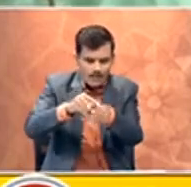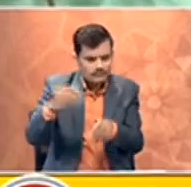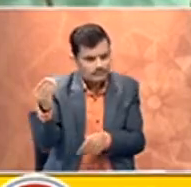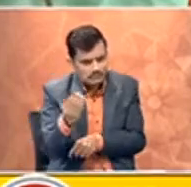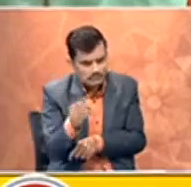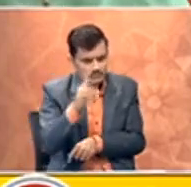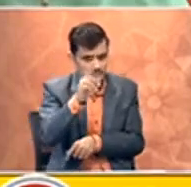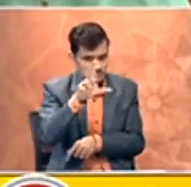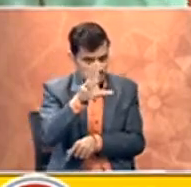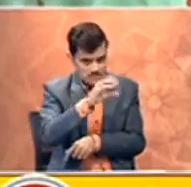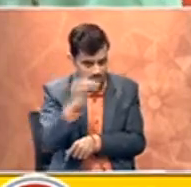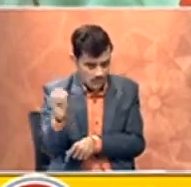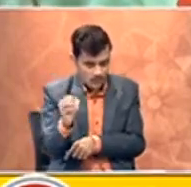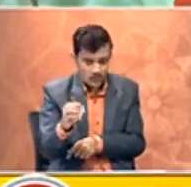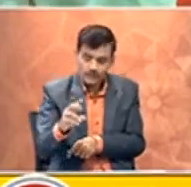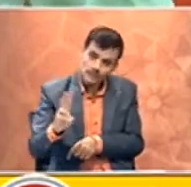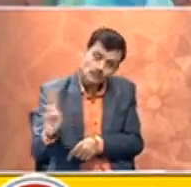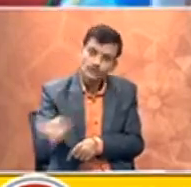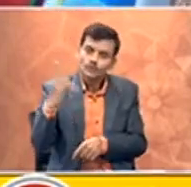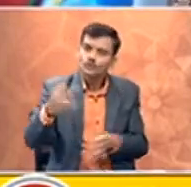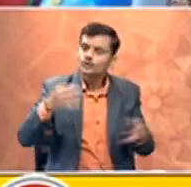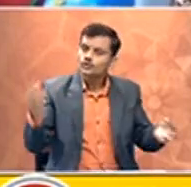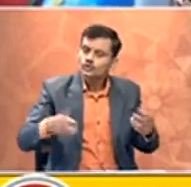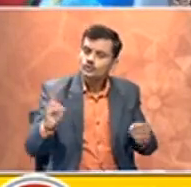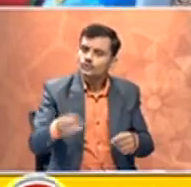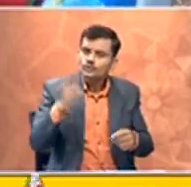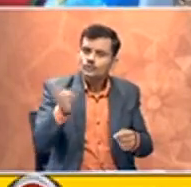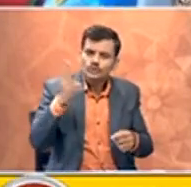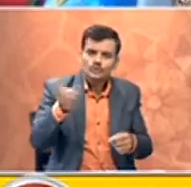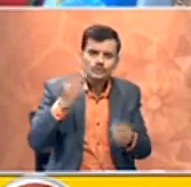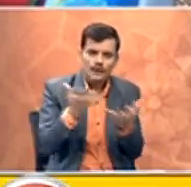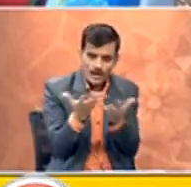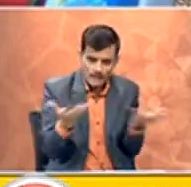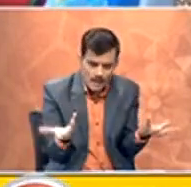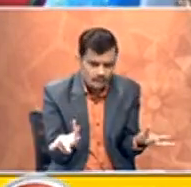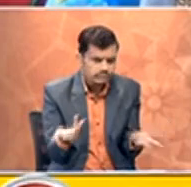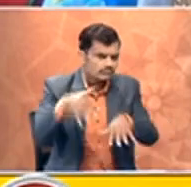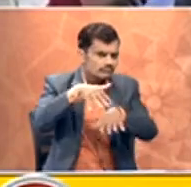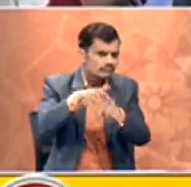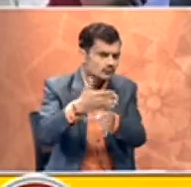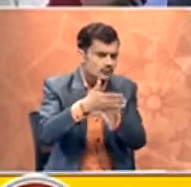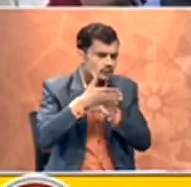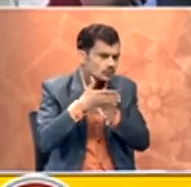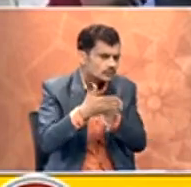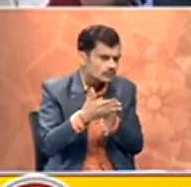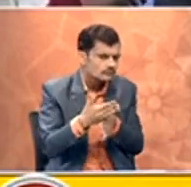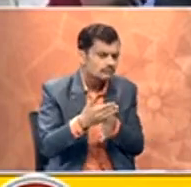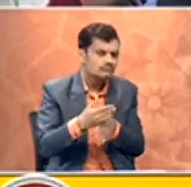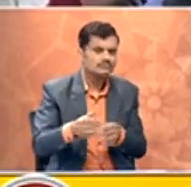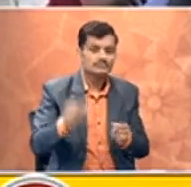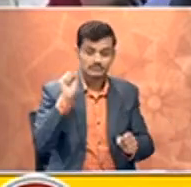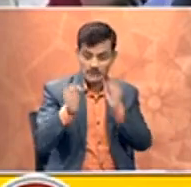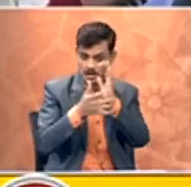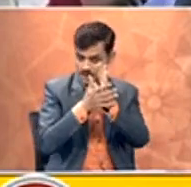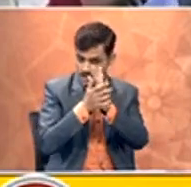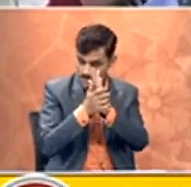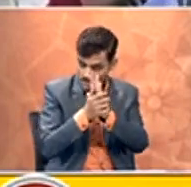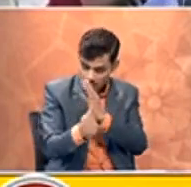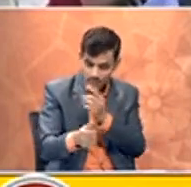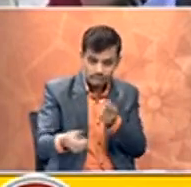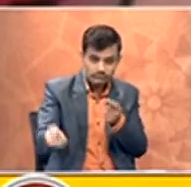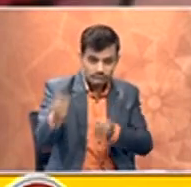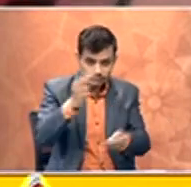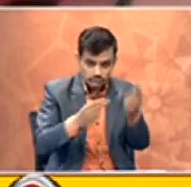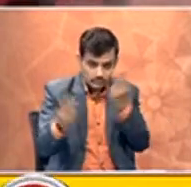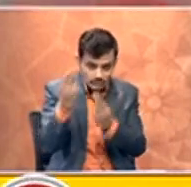1800 यूनिक पैचेज का आश्चर्यजनक कलेक्शन बनाकर अपने हुनर और क्राफ्ट्समैनशिप